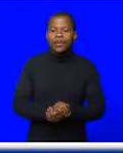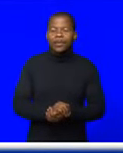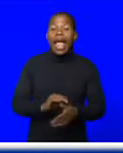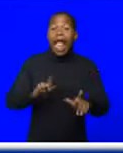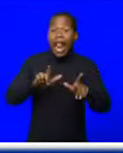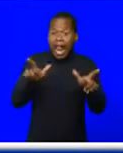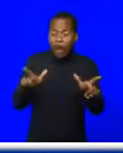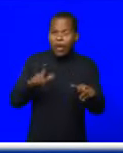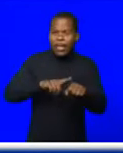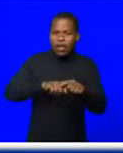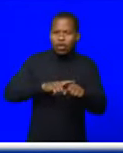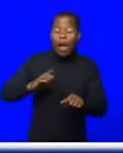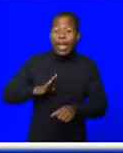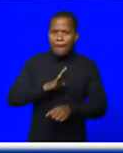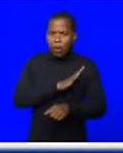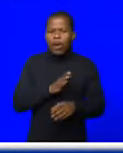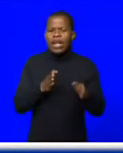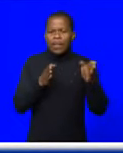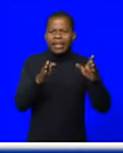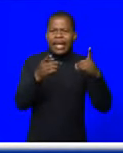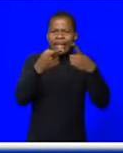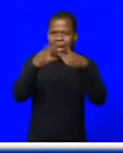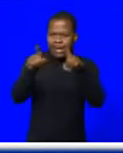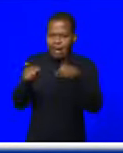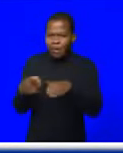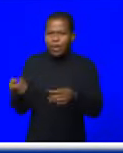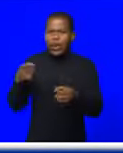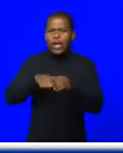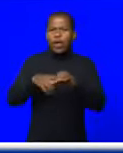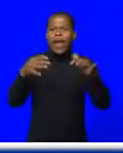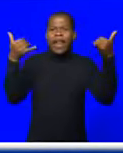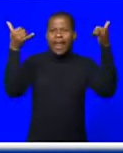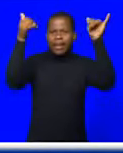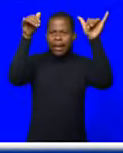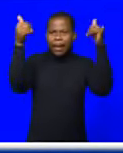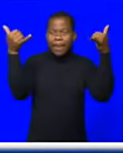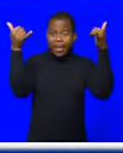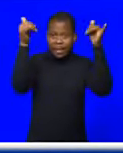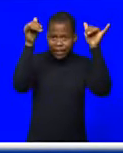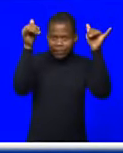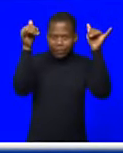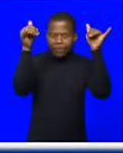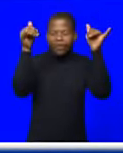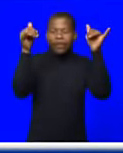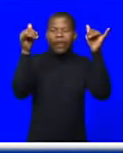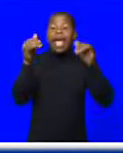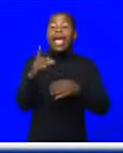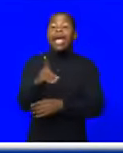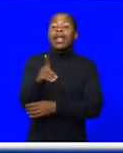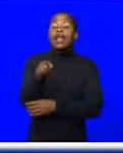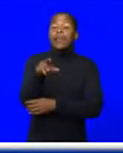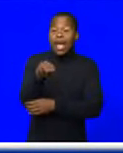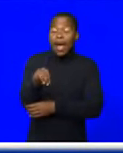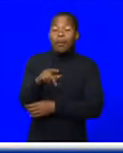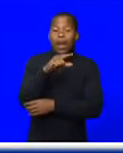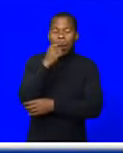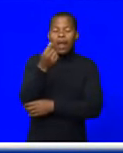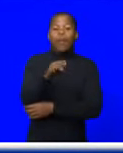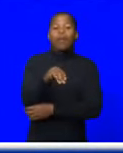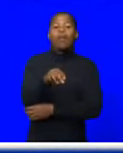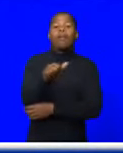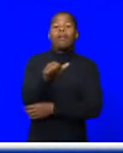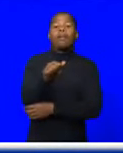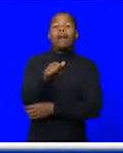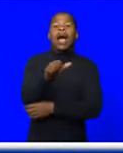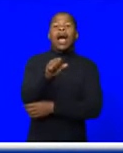lesiSwati netinhlangothi letithinzekako lobo ubanjelwe hotela leHappy Valley eZulwini liphini landvunankulu uThemba Masuku lithi